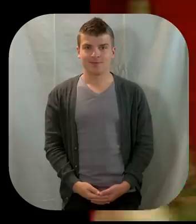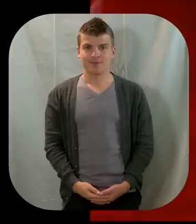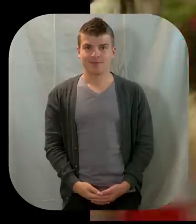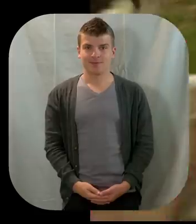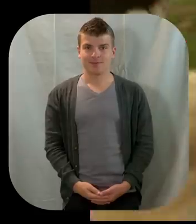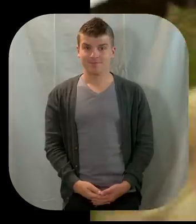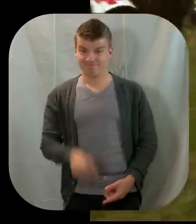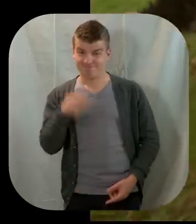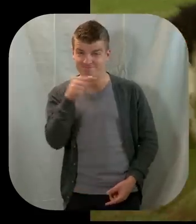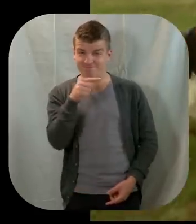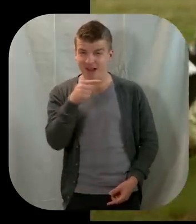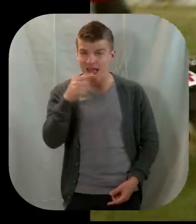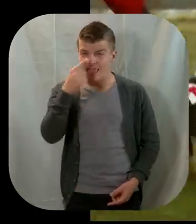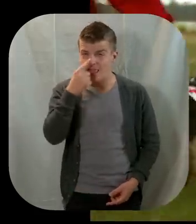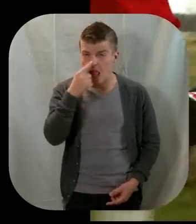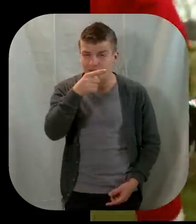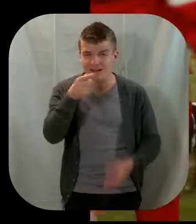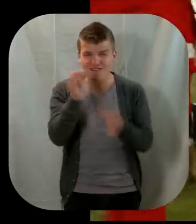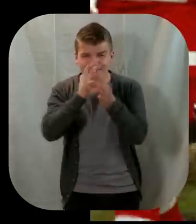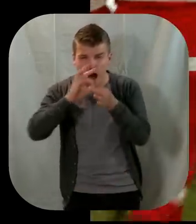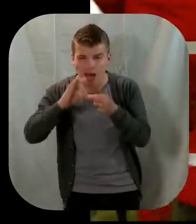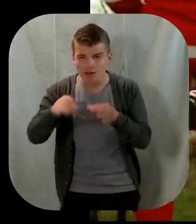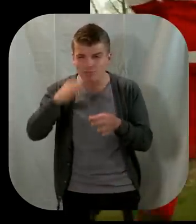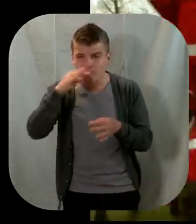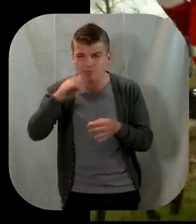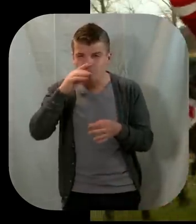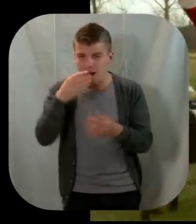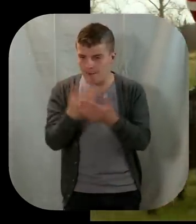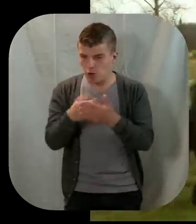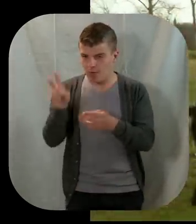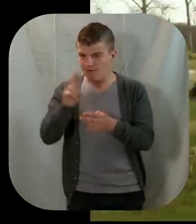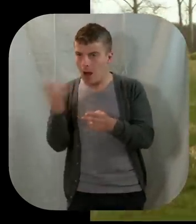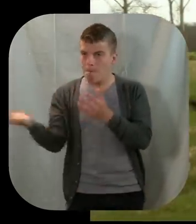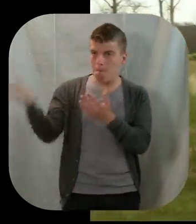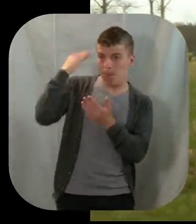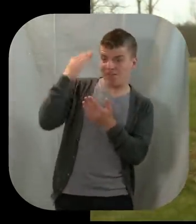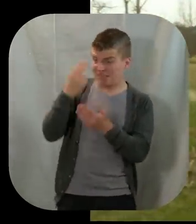Mit ihren feinen Nasen können sie zum Beispiel helfen, Verschüttete zu finden.